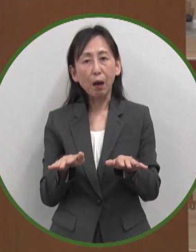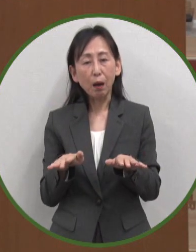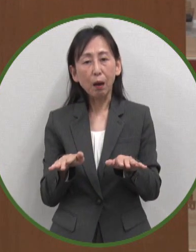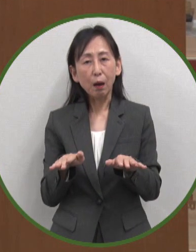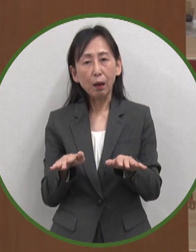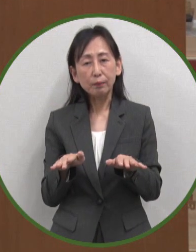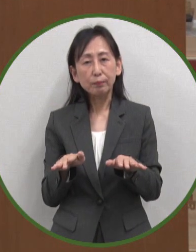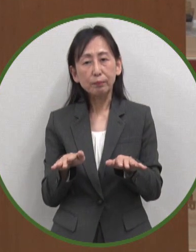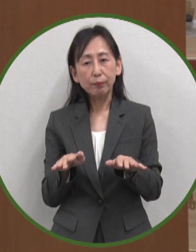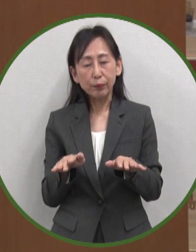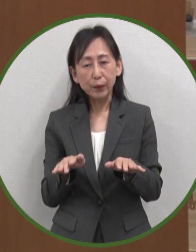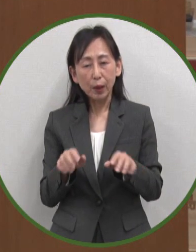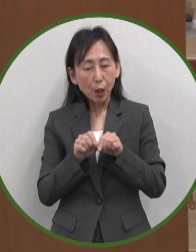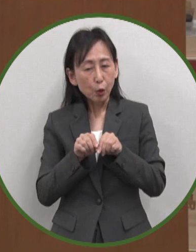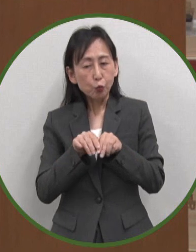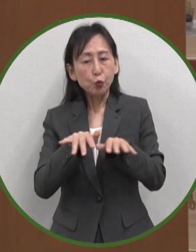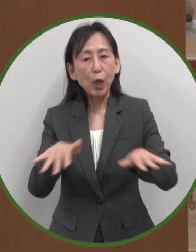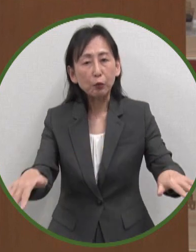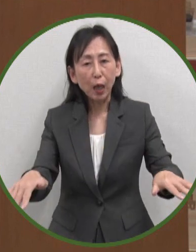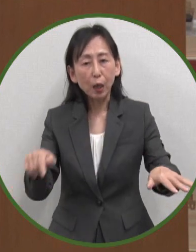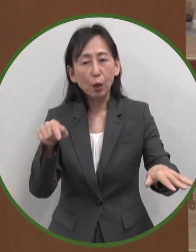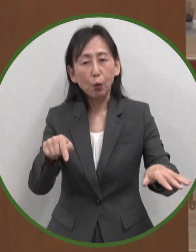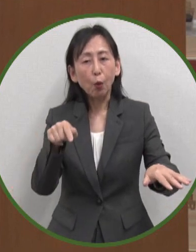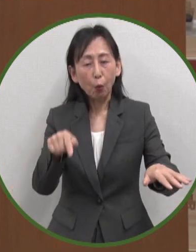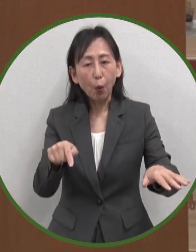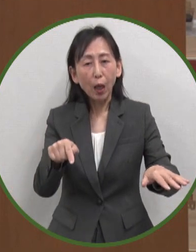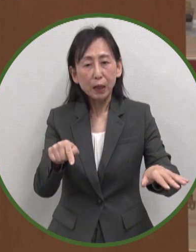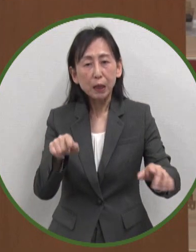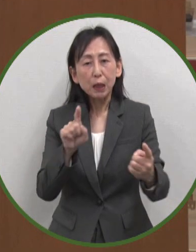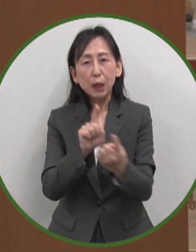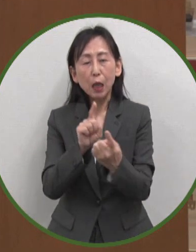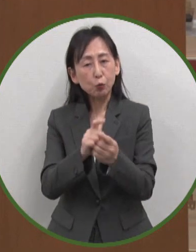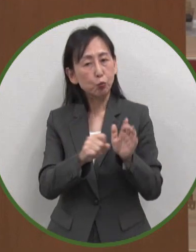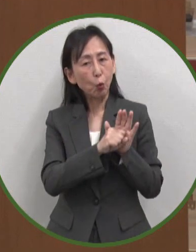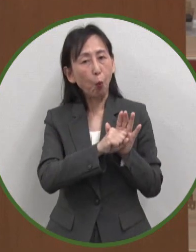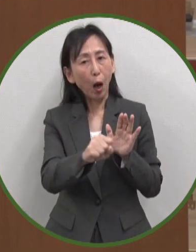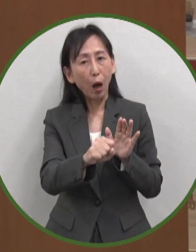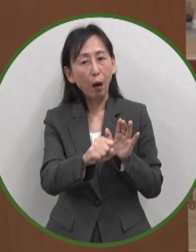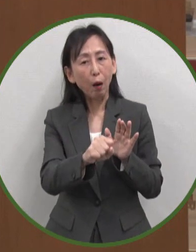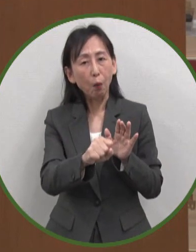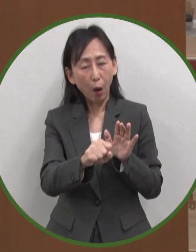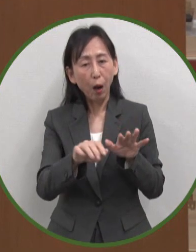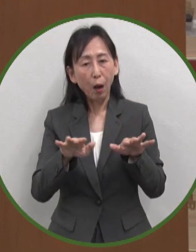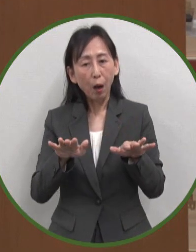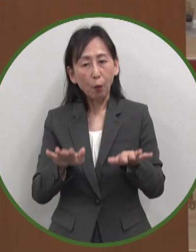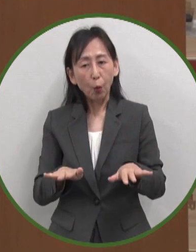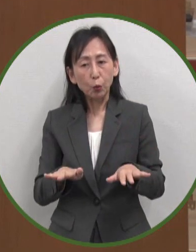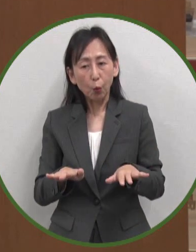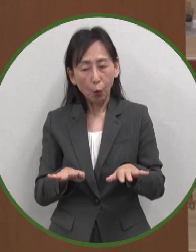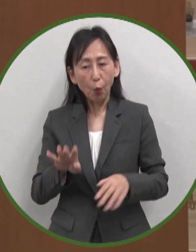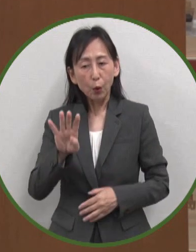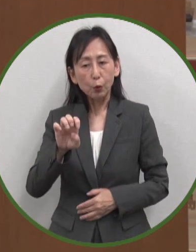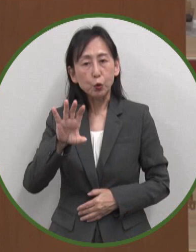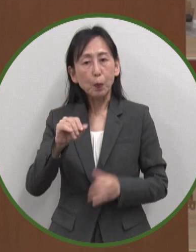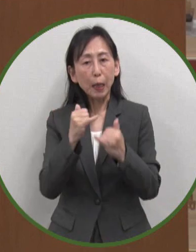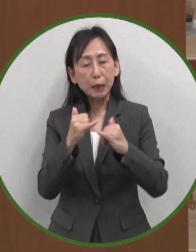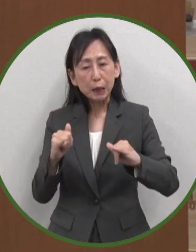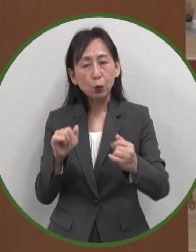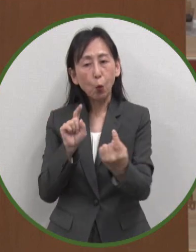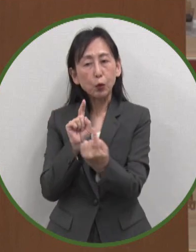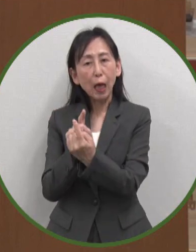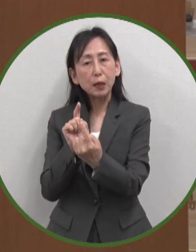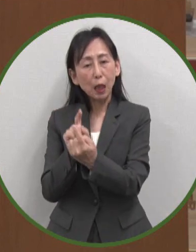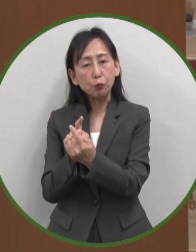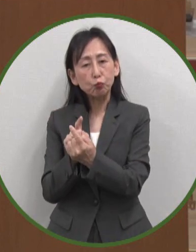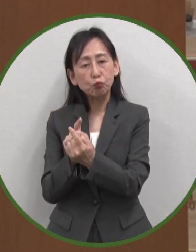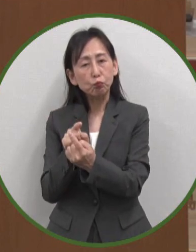をその急拡大するという意味での実効性というは、今回 この40万人の対策では つながるかどう